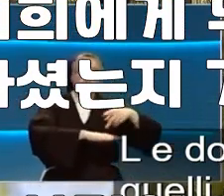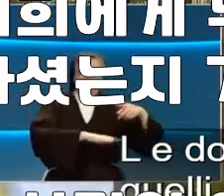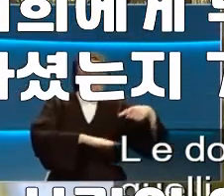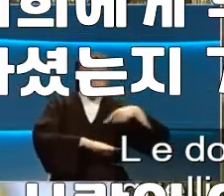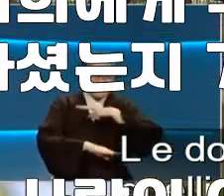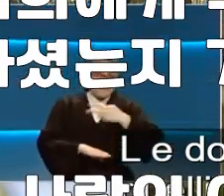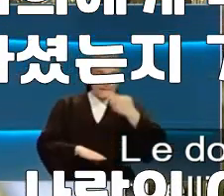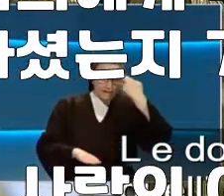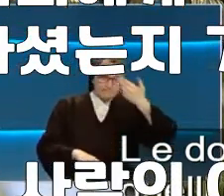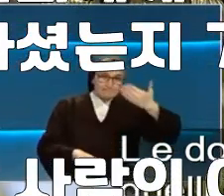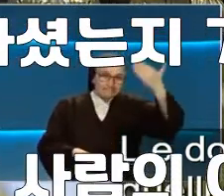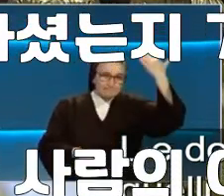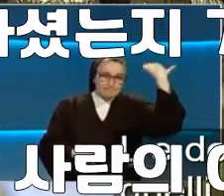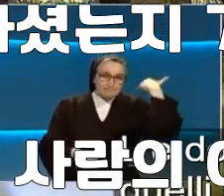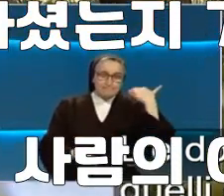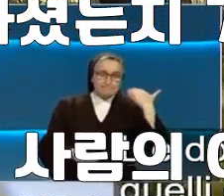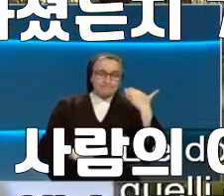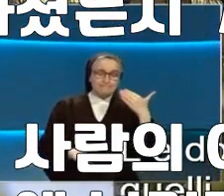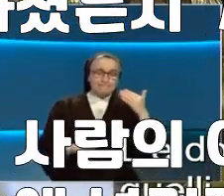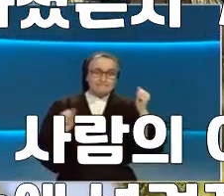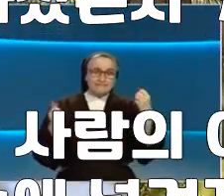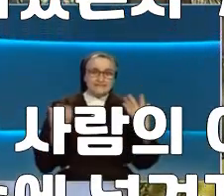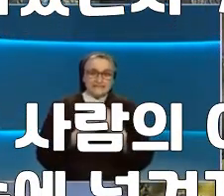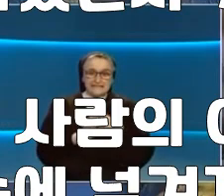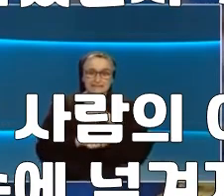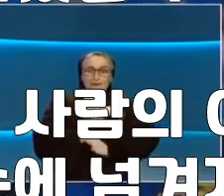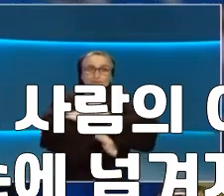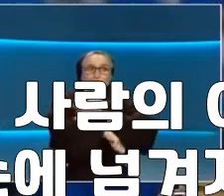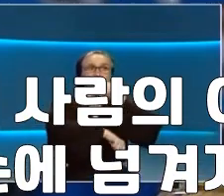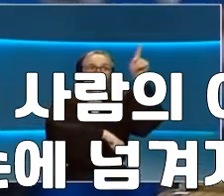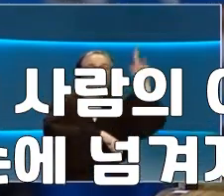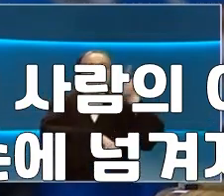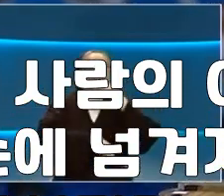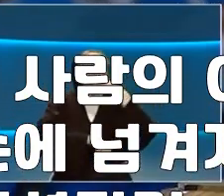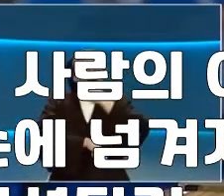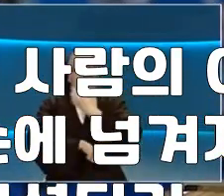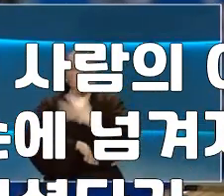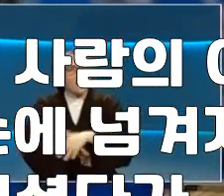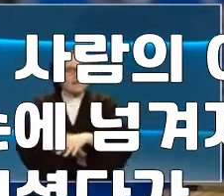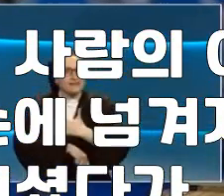Ricordatevi come vi parlò quando era ancora in Galilea e diceva: